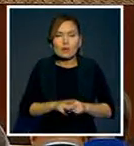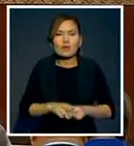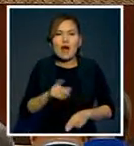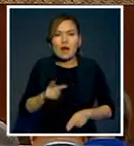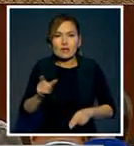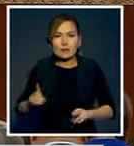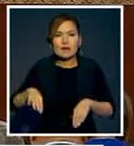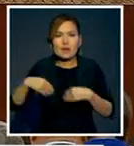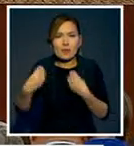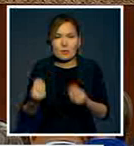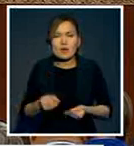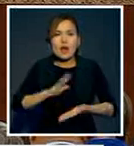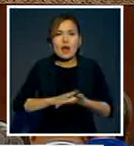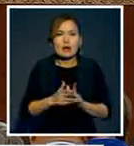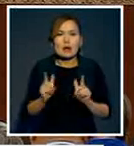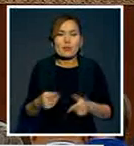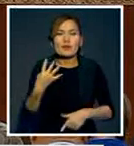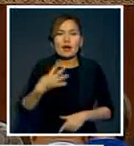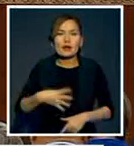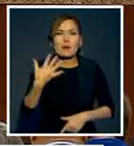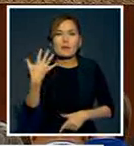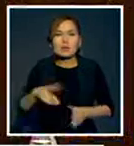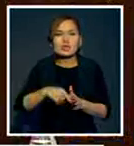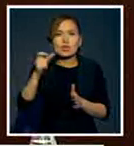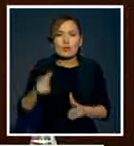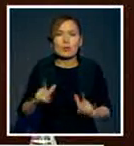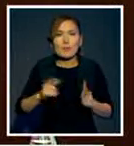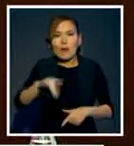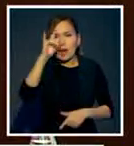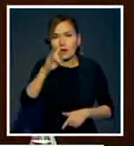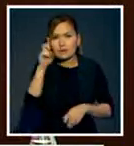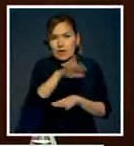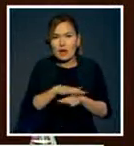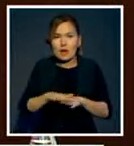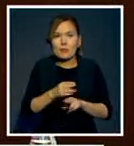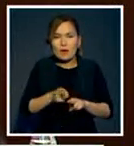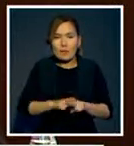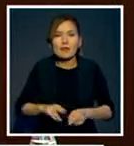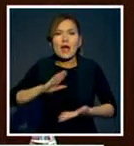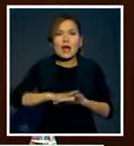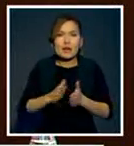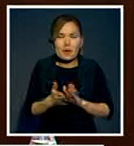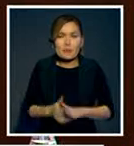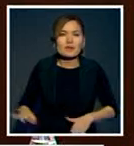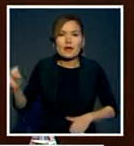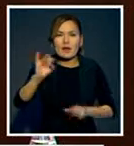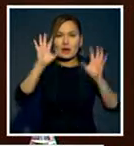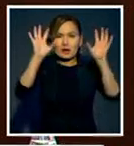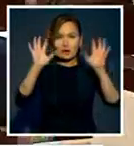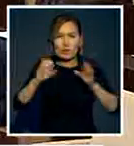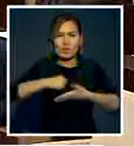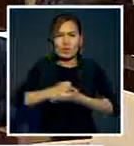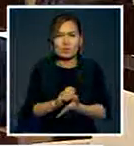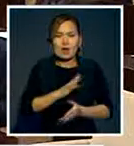Заң жобасын отырысқа қатысқан 45 сенатор бірауыздан қолдап, қазақ елі мен корольдігі арасындағы келісім тарихи жетістік екенін